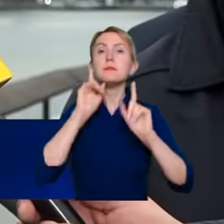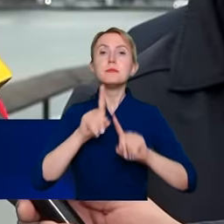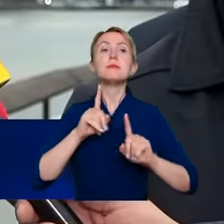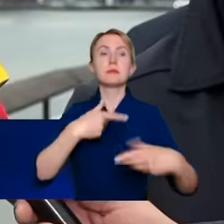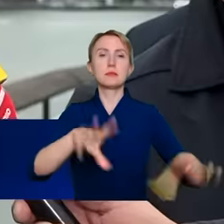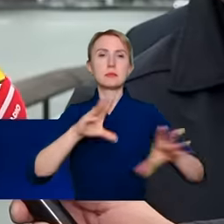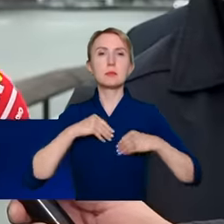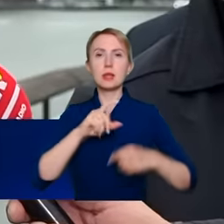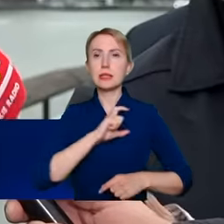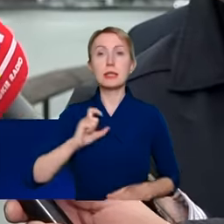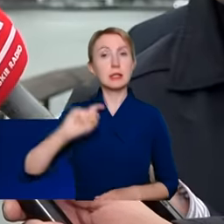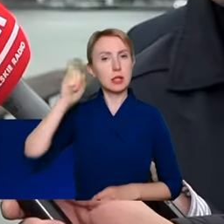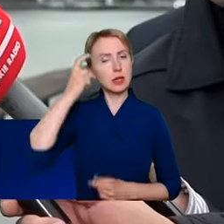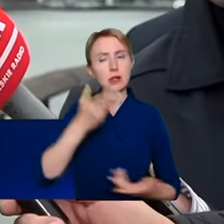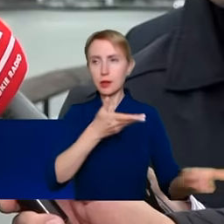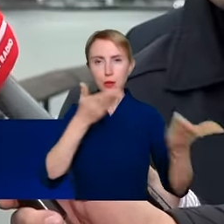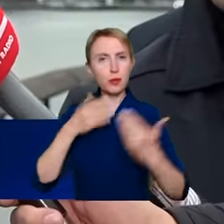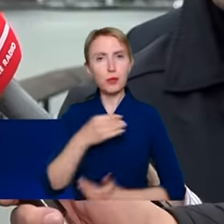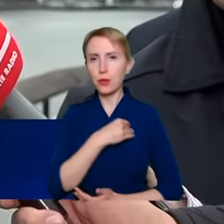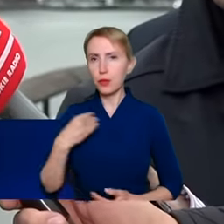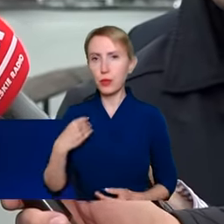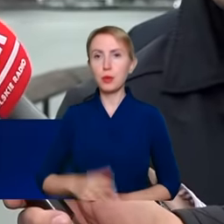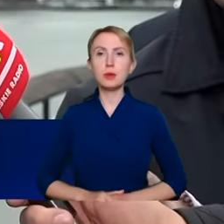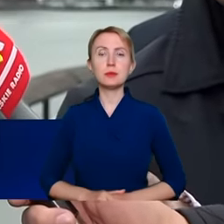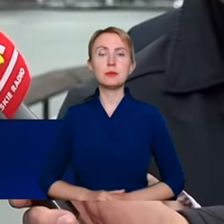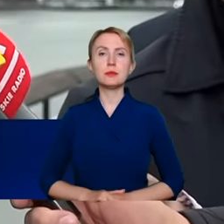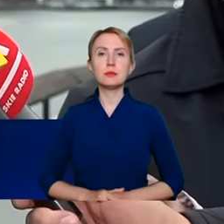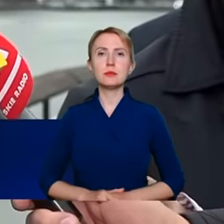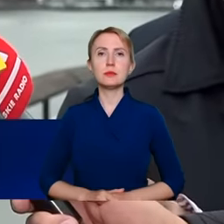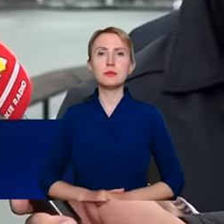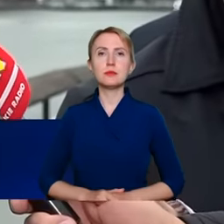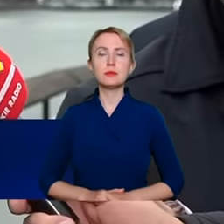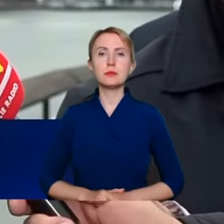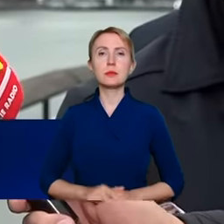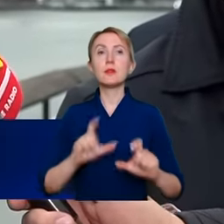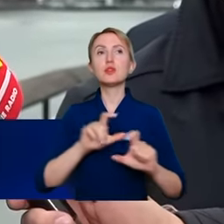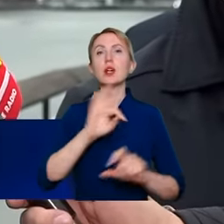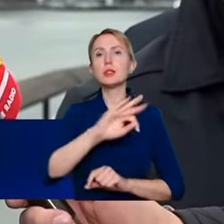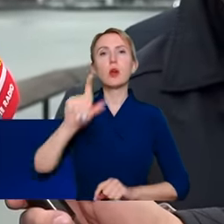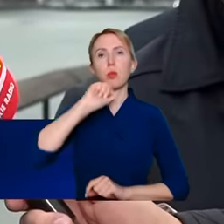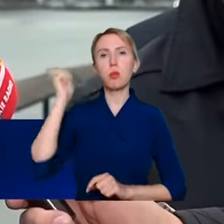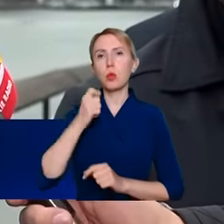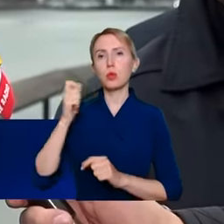sekretarza generalnego w naszym kraju w trakcie jego podróży na Ukrainę.